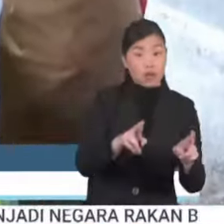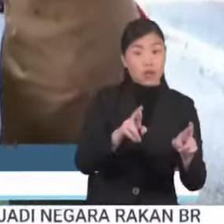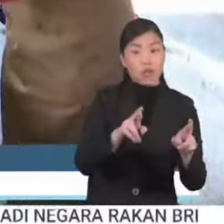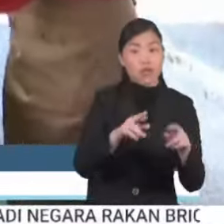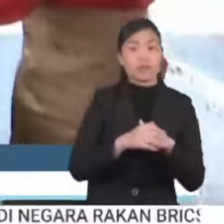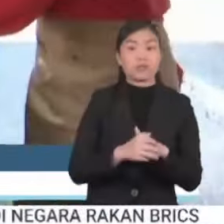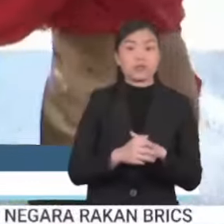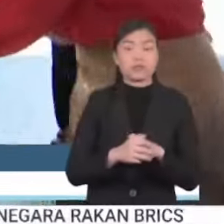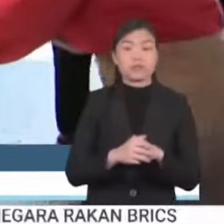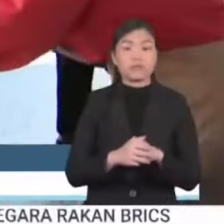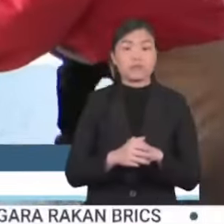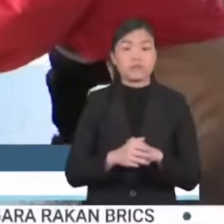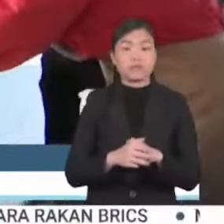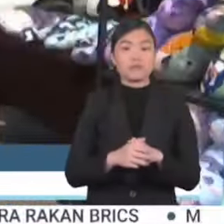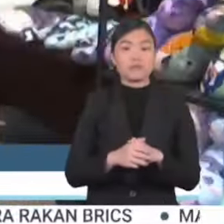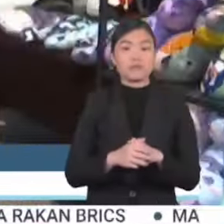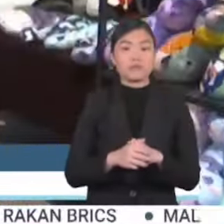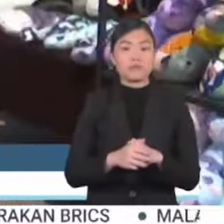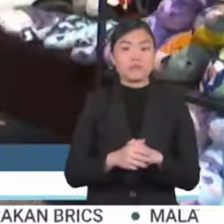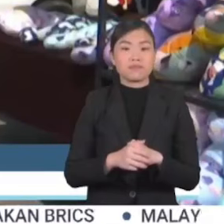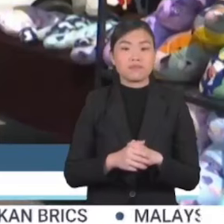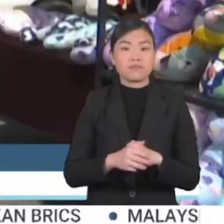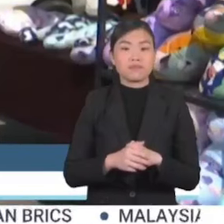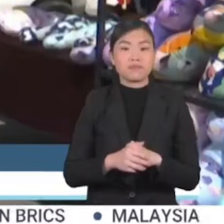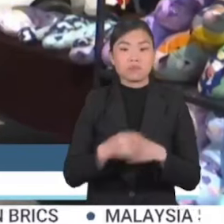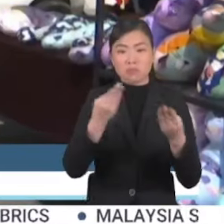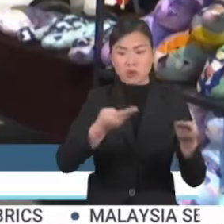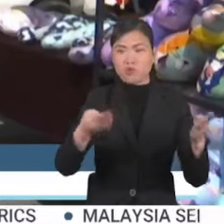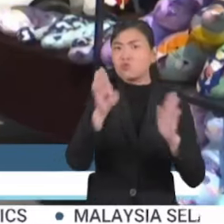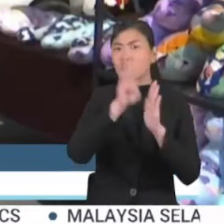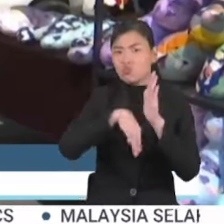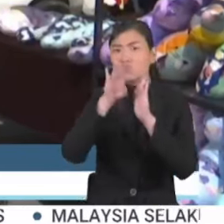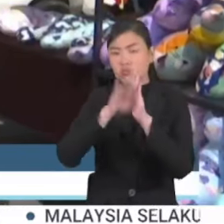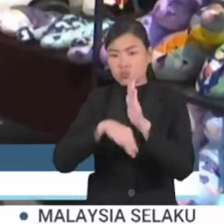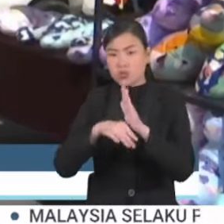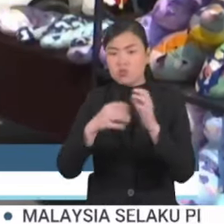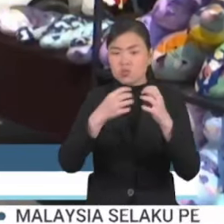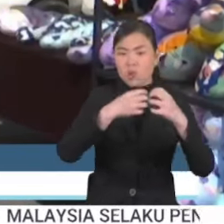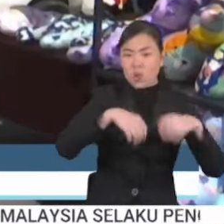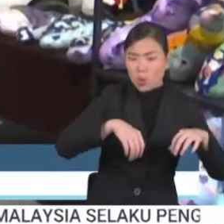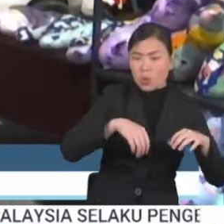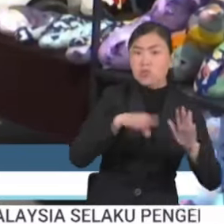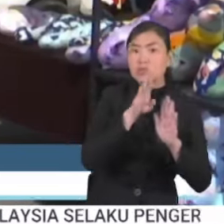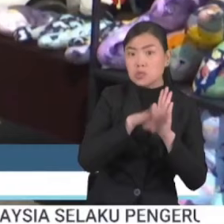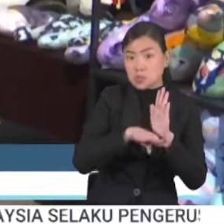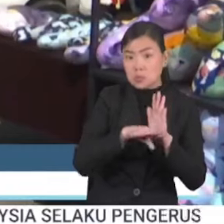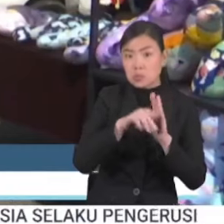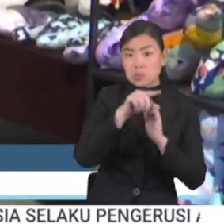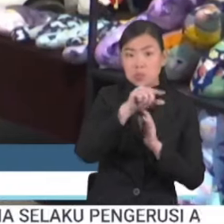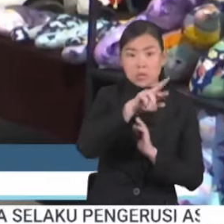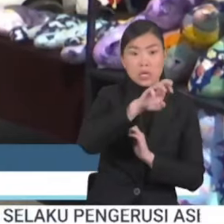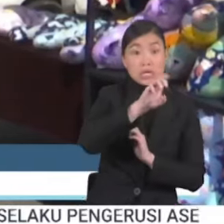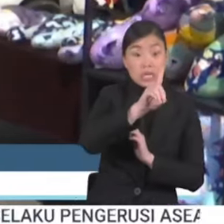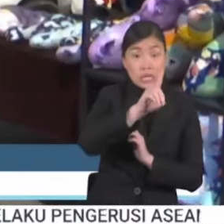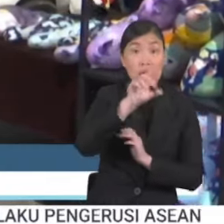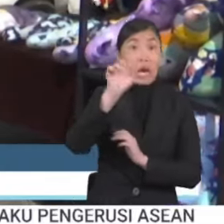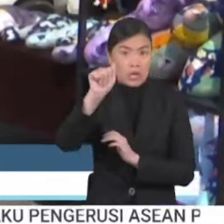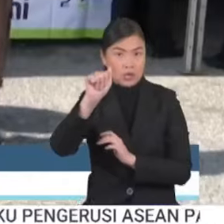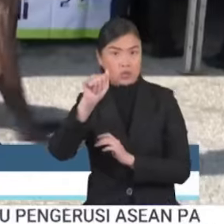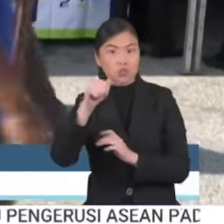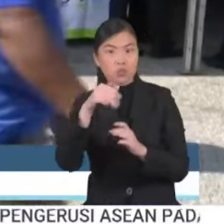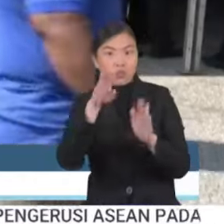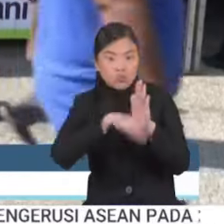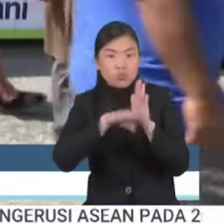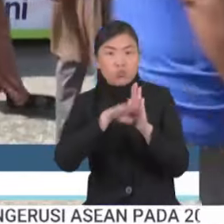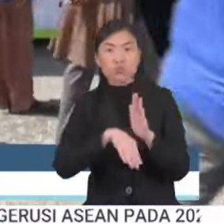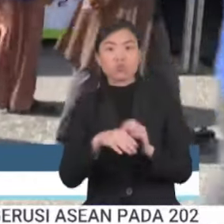ni. Kalau boleh sebulan sekali kita buat. Memang ni lah, barang-barang pun murah. Telur murah, teruk. Telur kerik pun RM8, 9